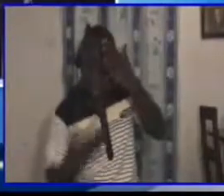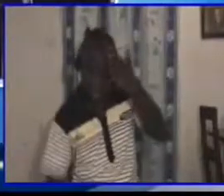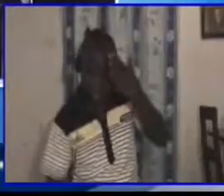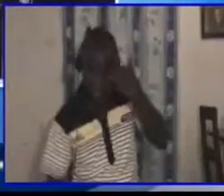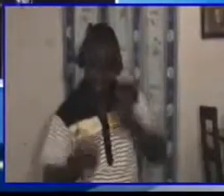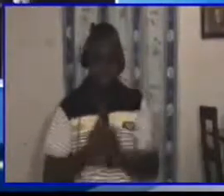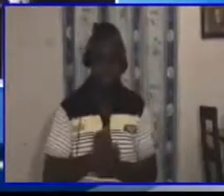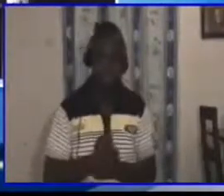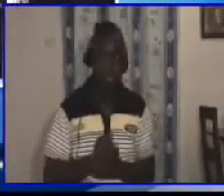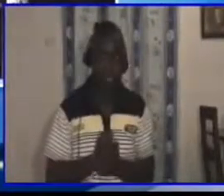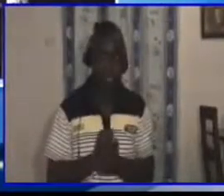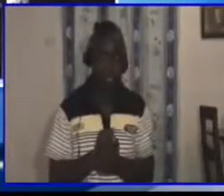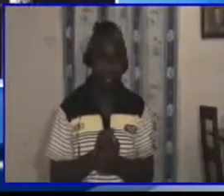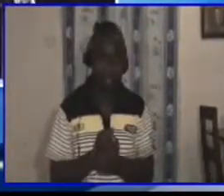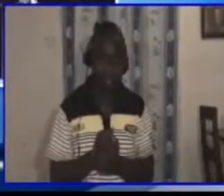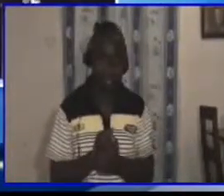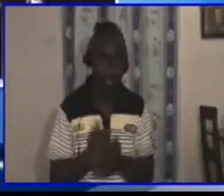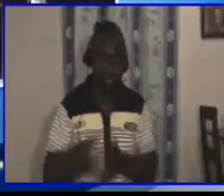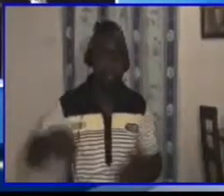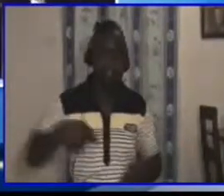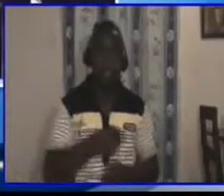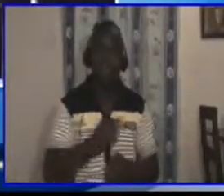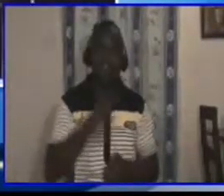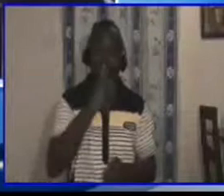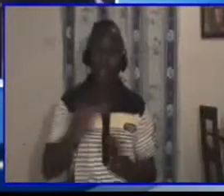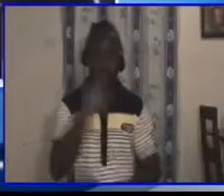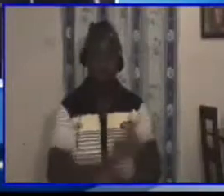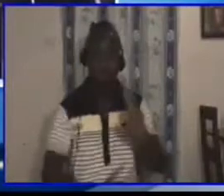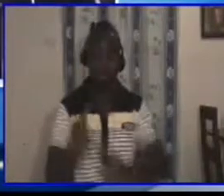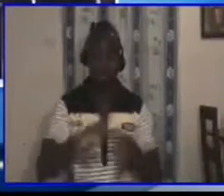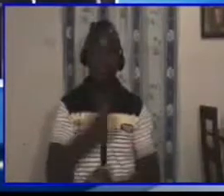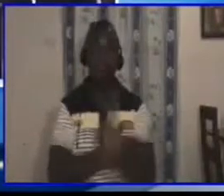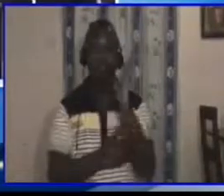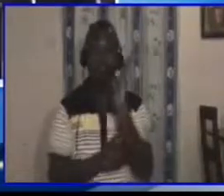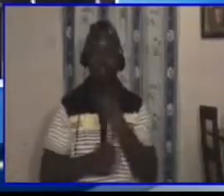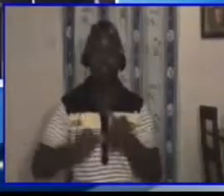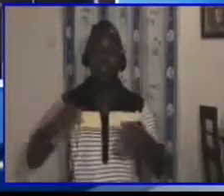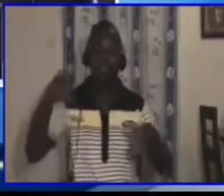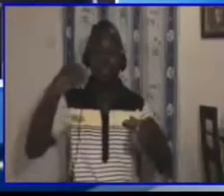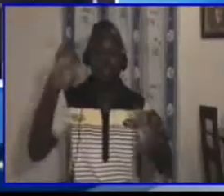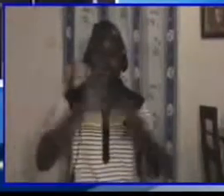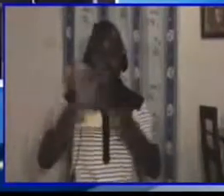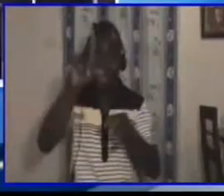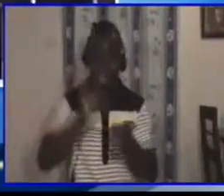ma giustificati per fede tramite il sangue versato